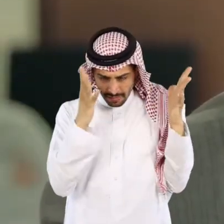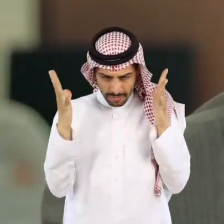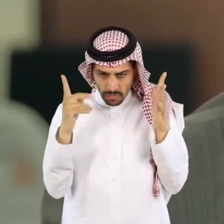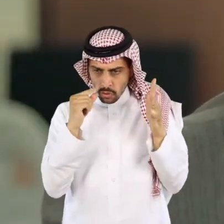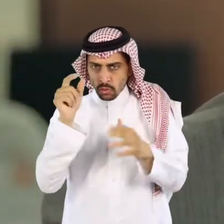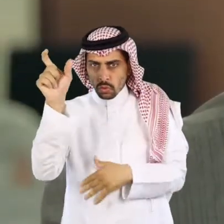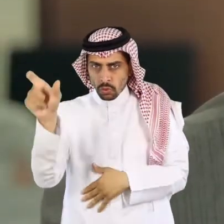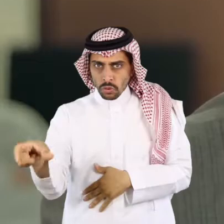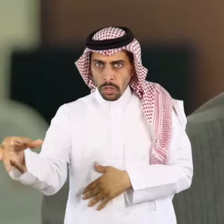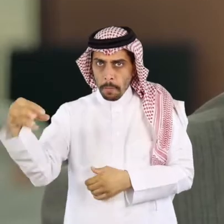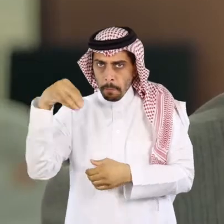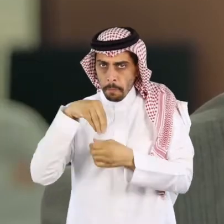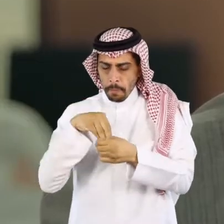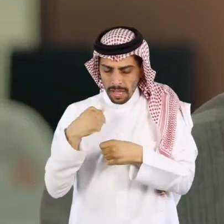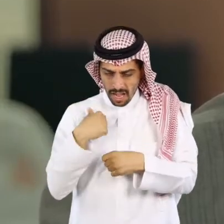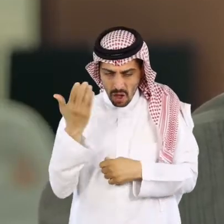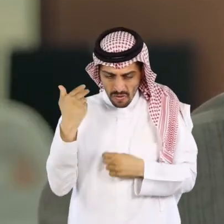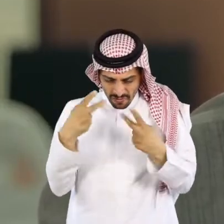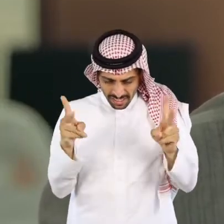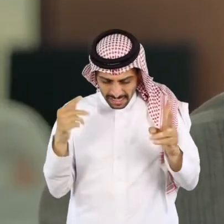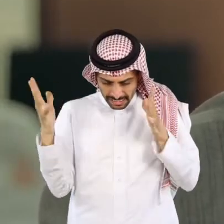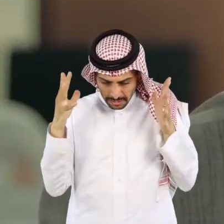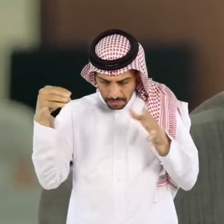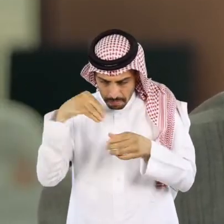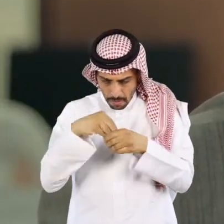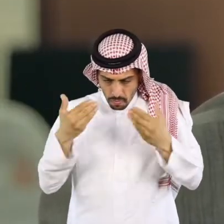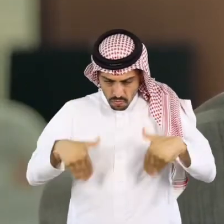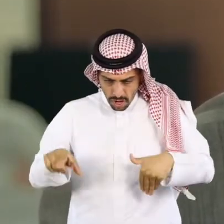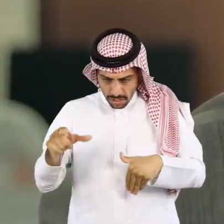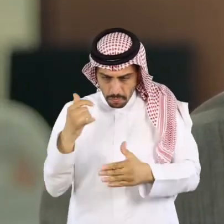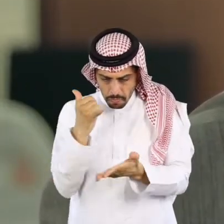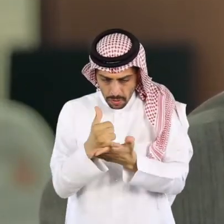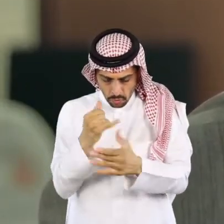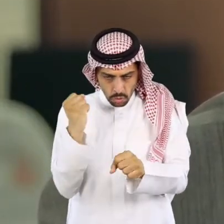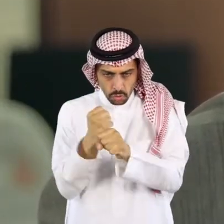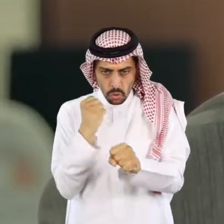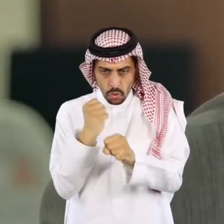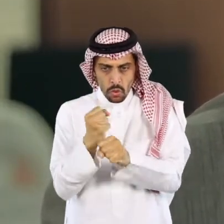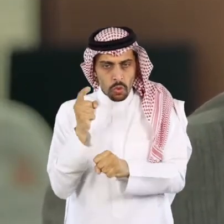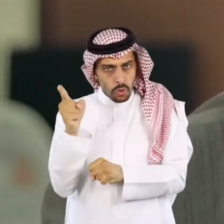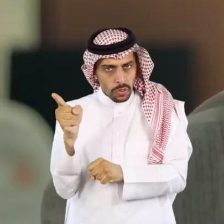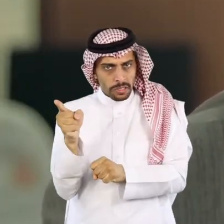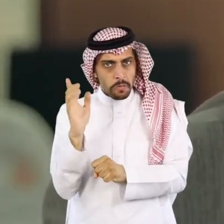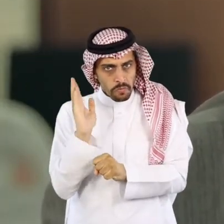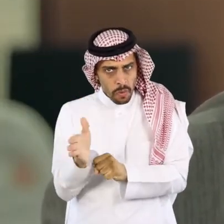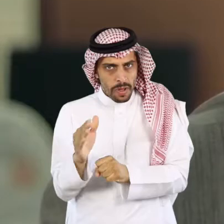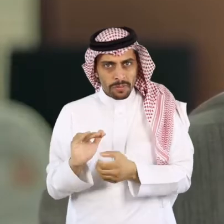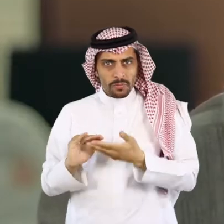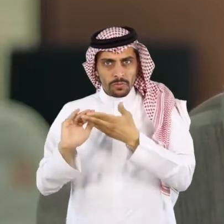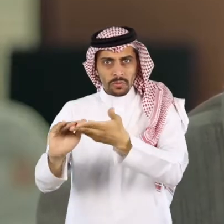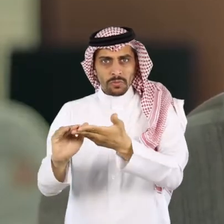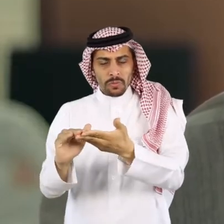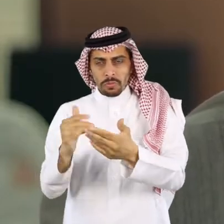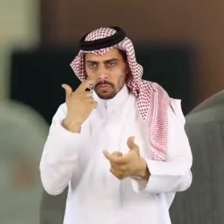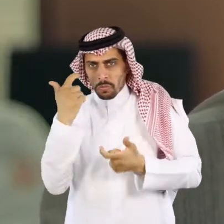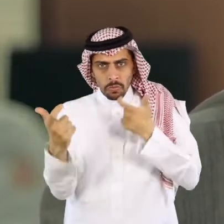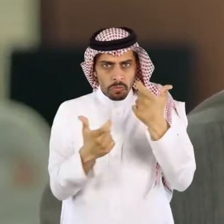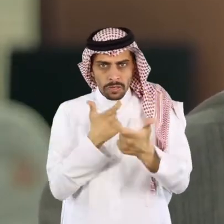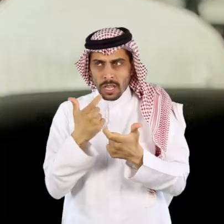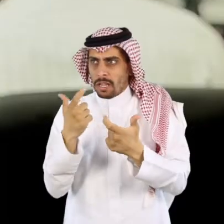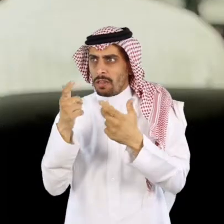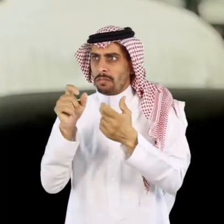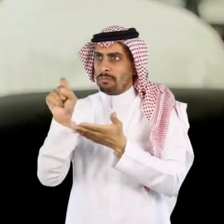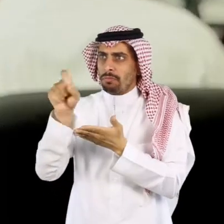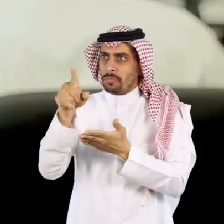هل الشخص قادر أنه يعني يقوم بمهام العمل، مسؤوليات العمل، يقدر يتابع مع الأقسام الثانية، يتابع مع